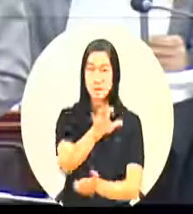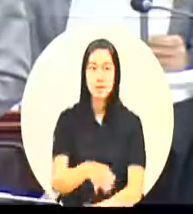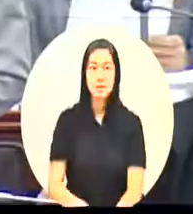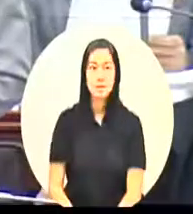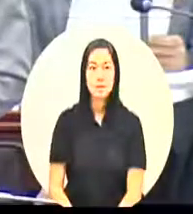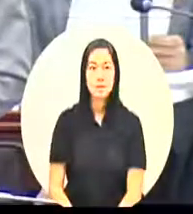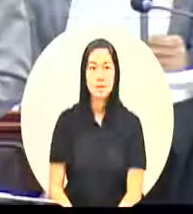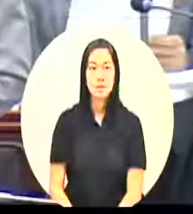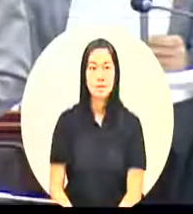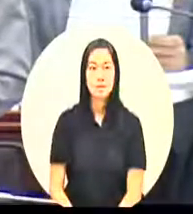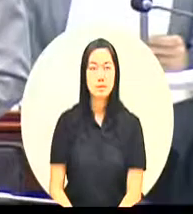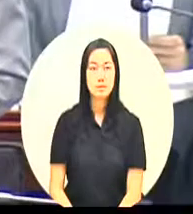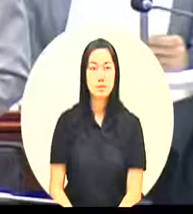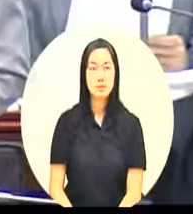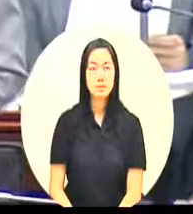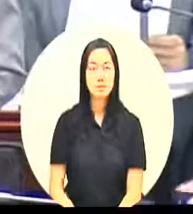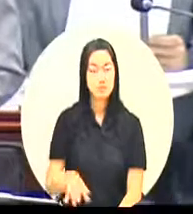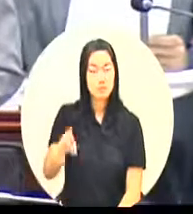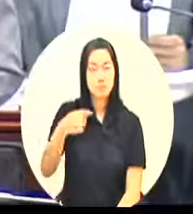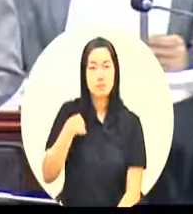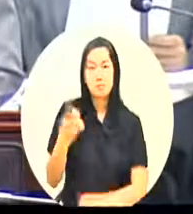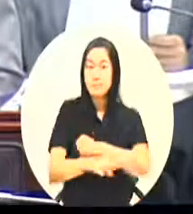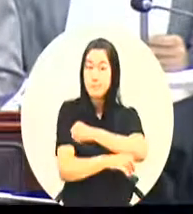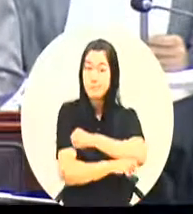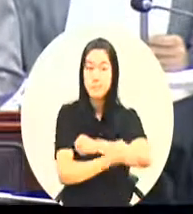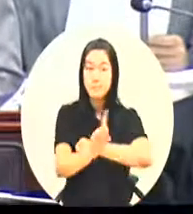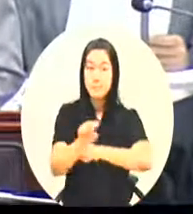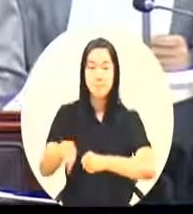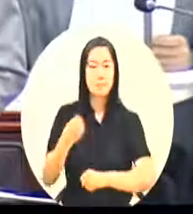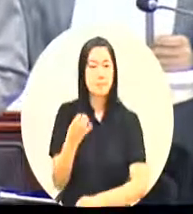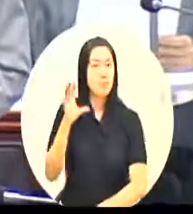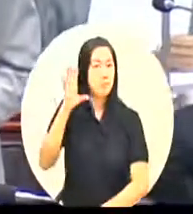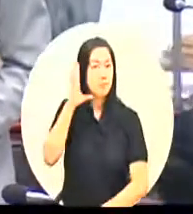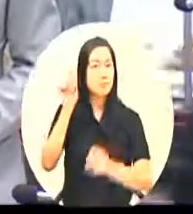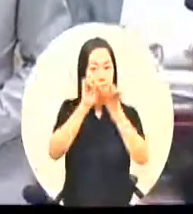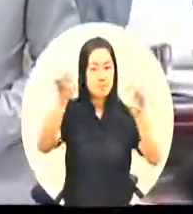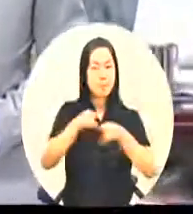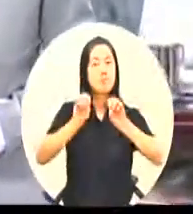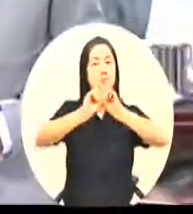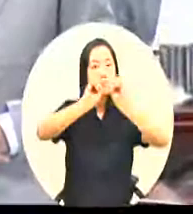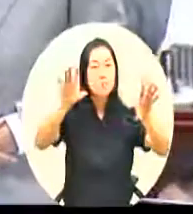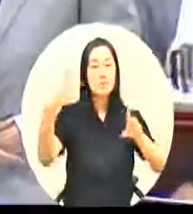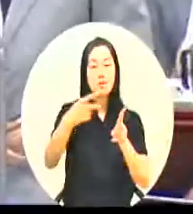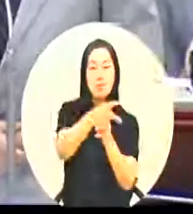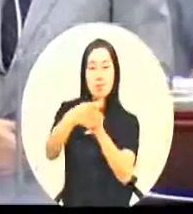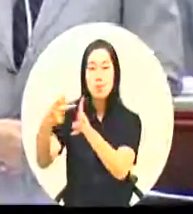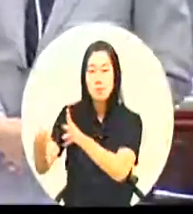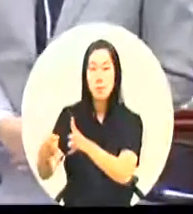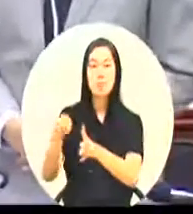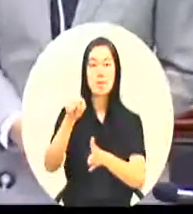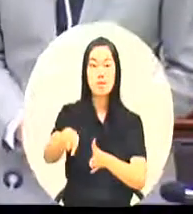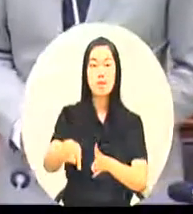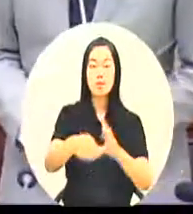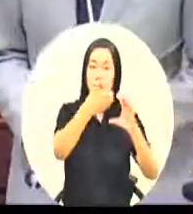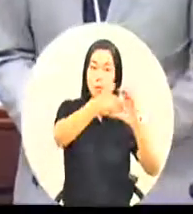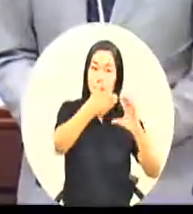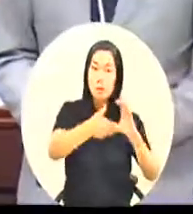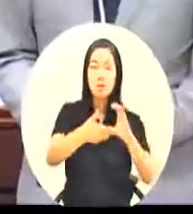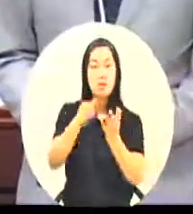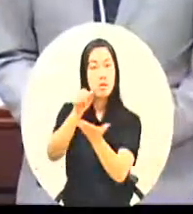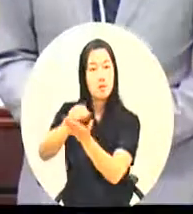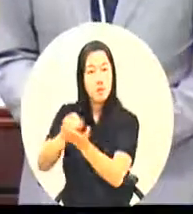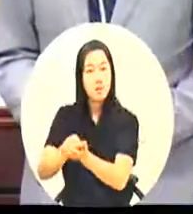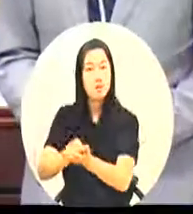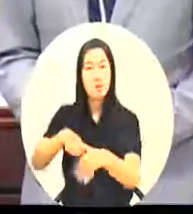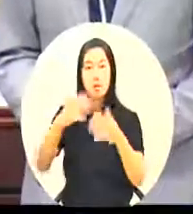首先呢，当然我们最基础的这些新闻的发布跟通知，通知各个媒体相关的活动的讯息，